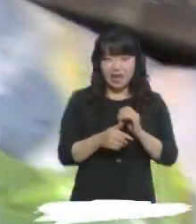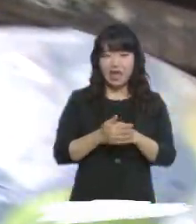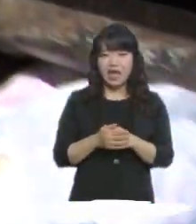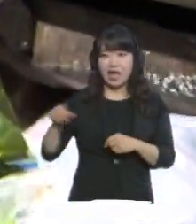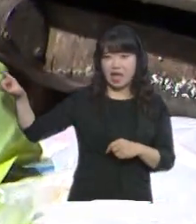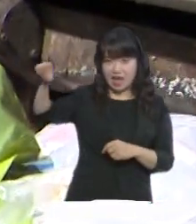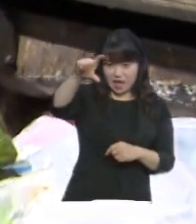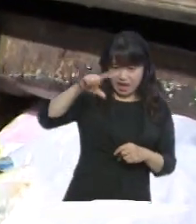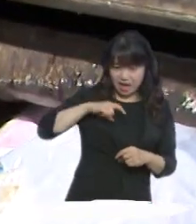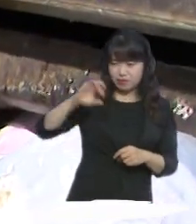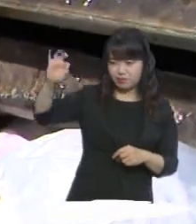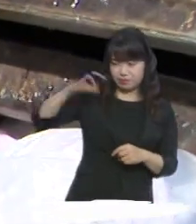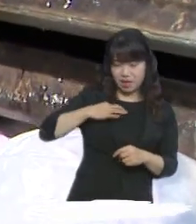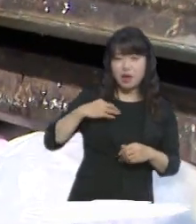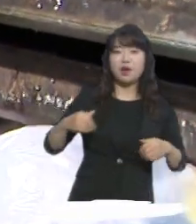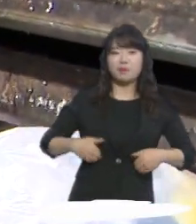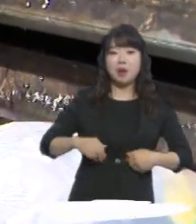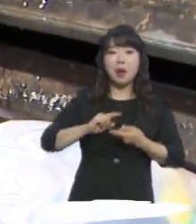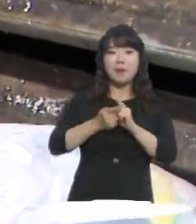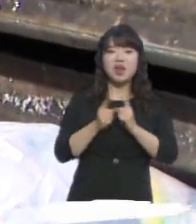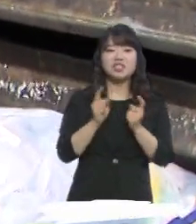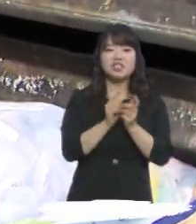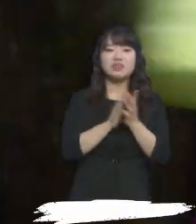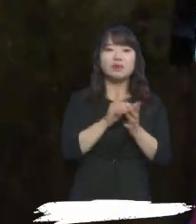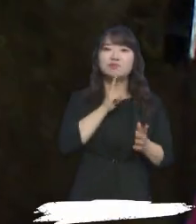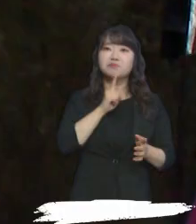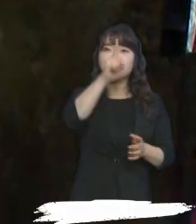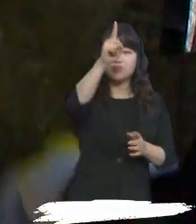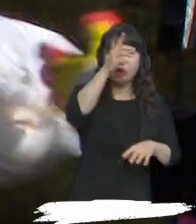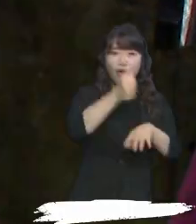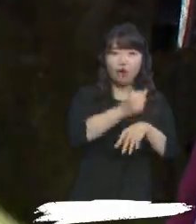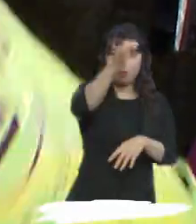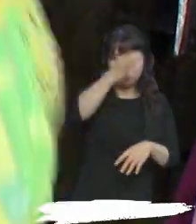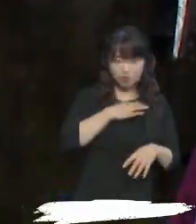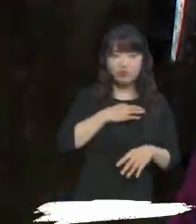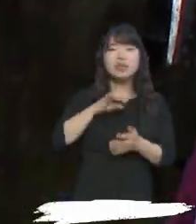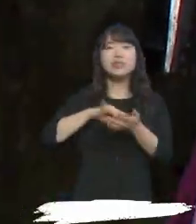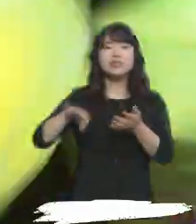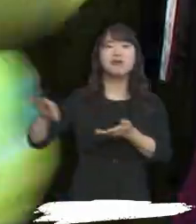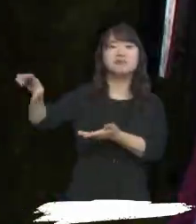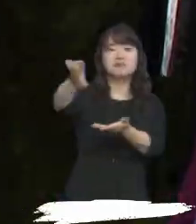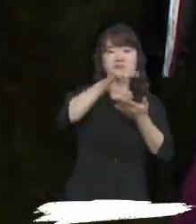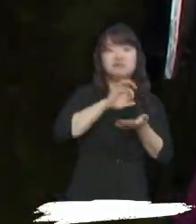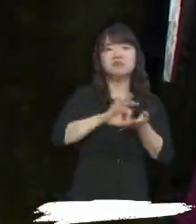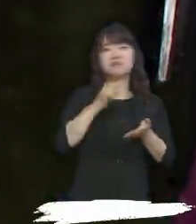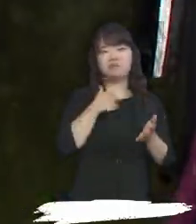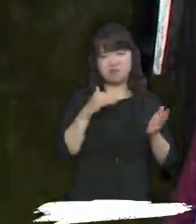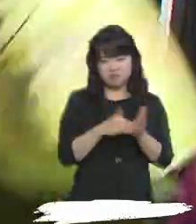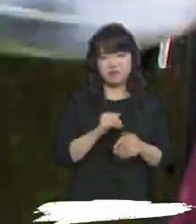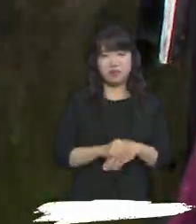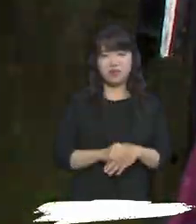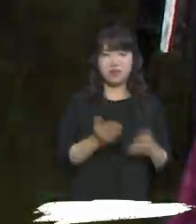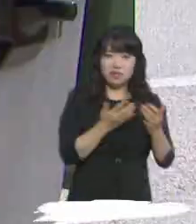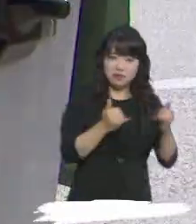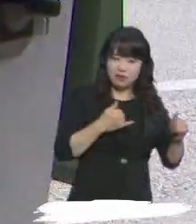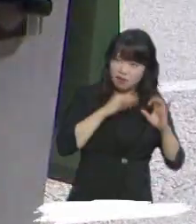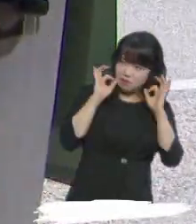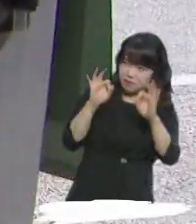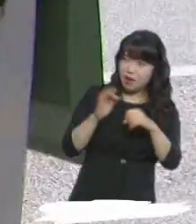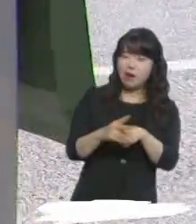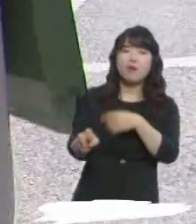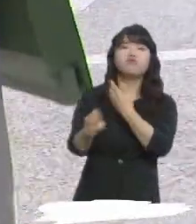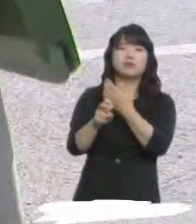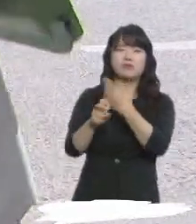비용 대상인데 직접 비용으로 구청에 신고돼 주민 세금이 쓰인 겁니다. 노동자들은 누적된 인력비